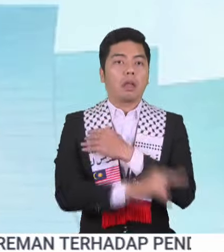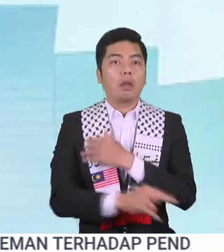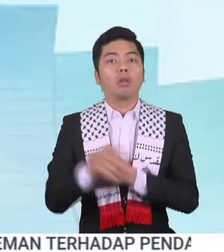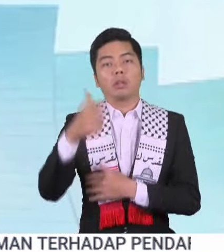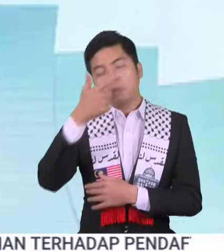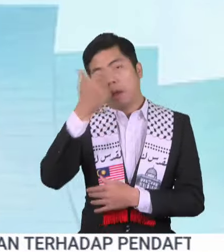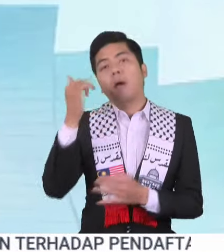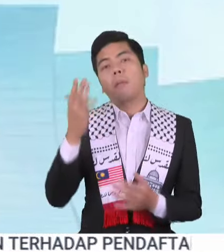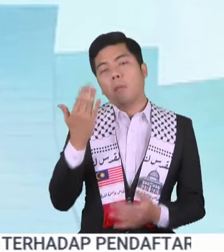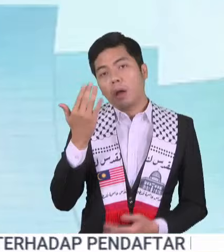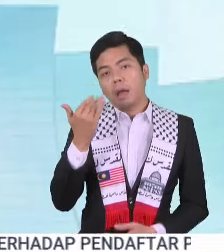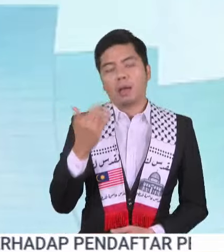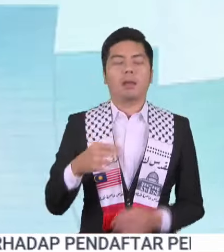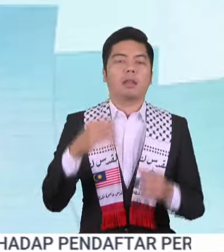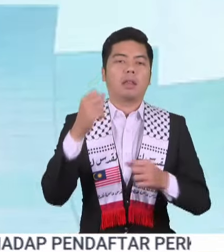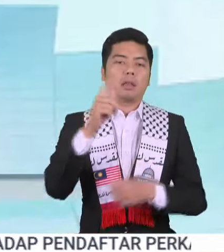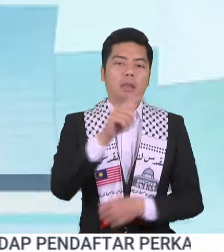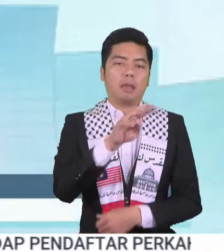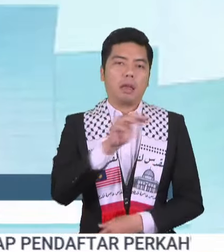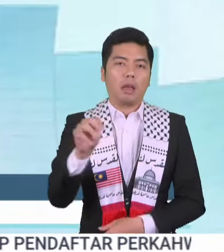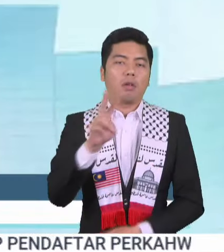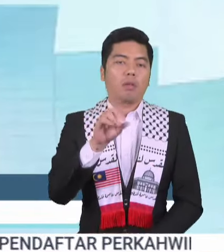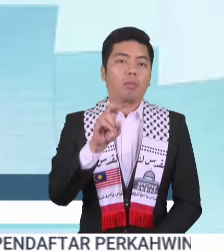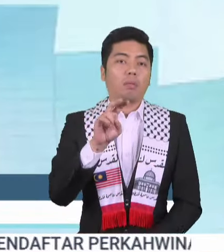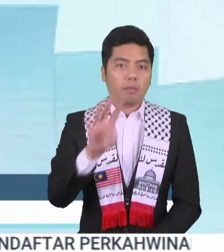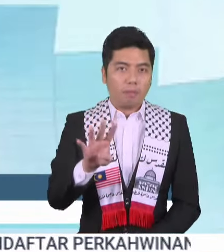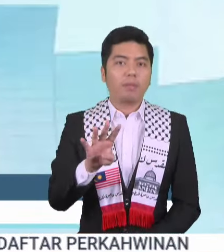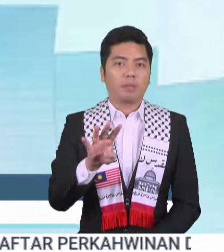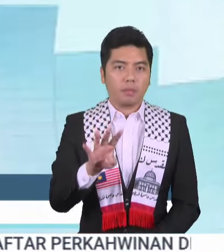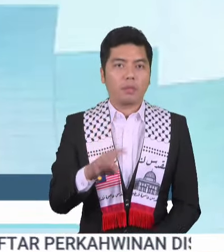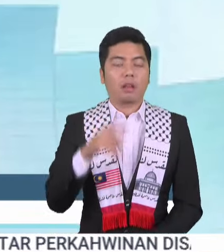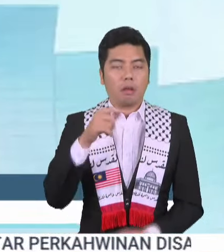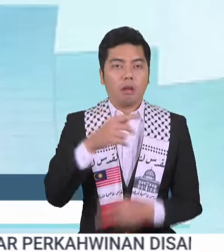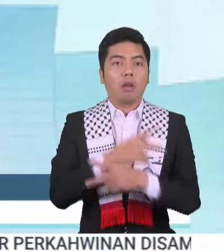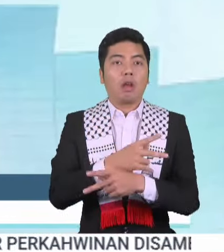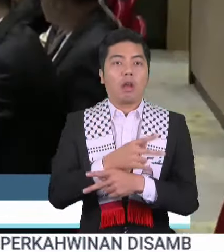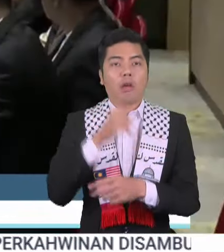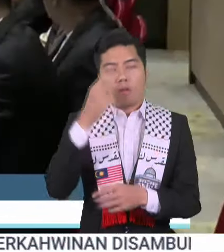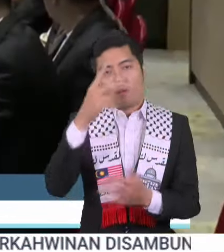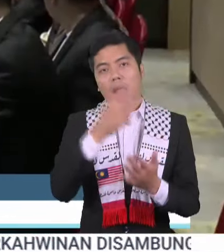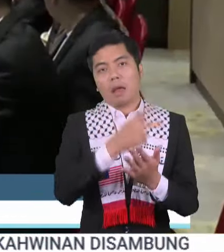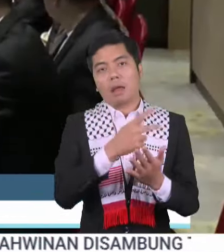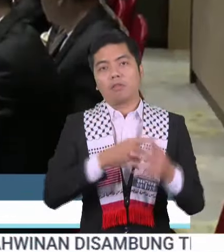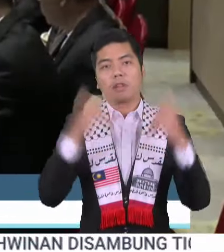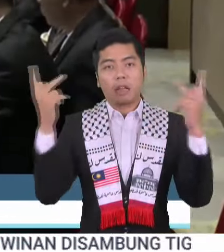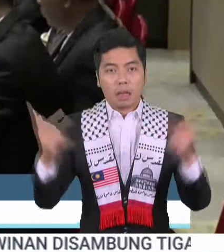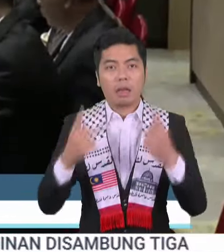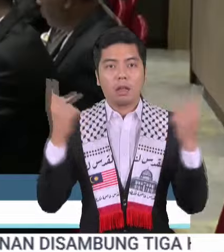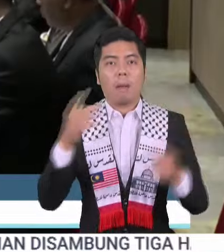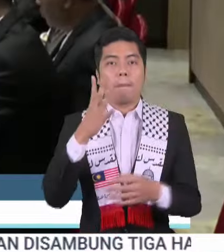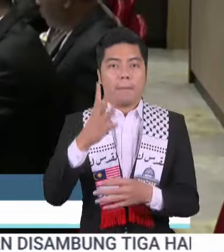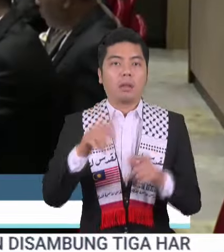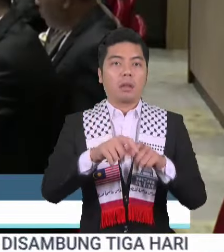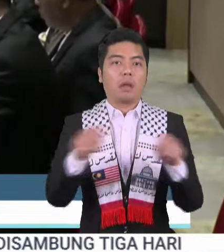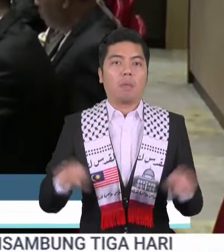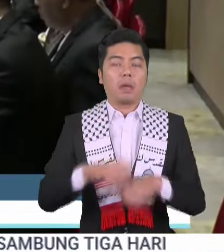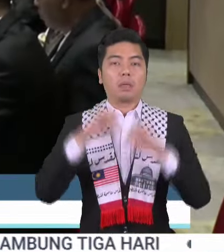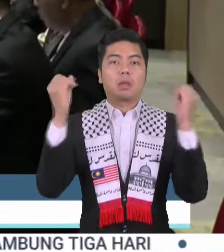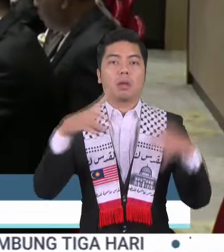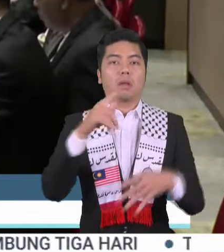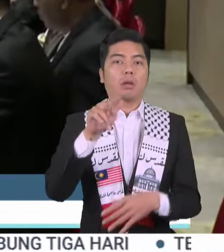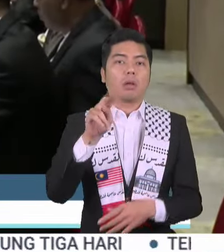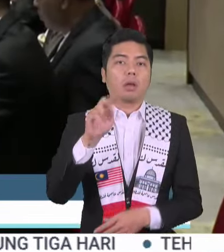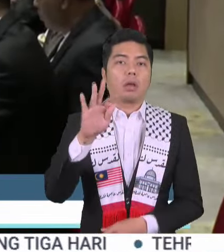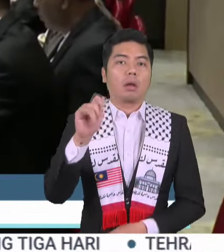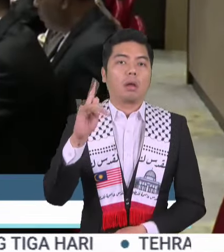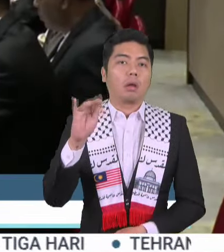sempena tahun melawat Melaka 2024. Kejohanan berbentuk karnival itu akan dianjurkan di 4 venue, melibatkan Stadium Tun